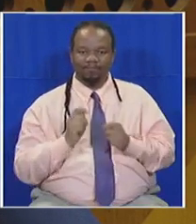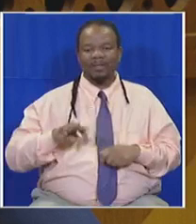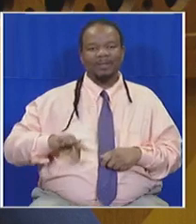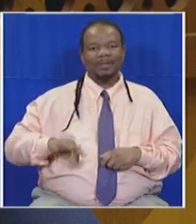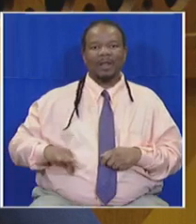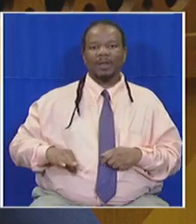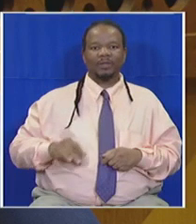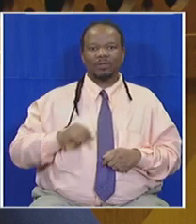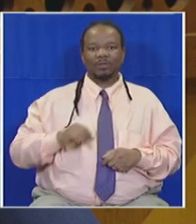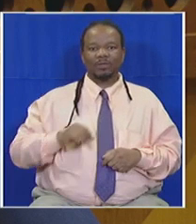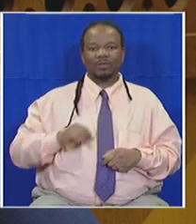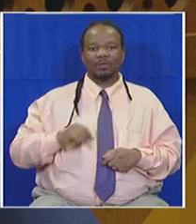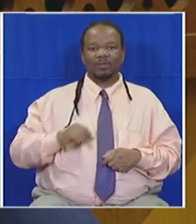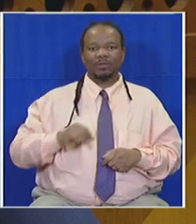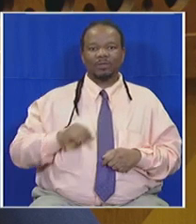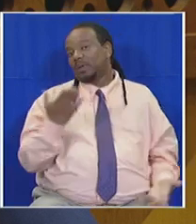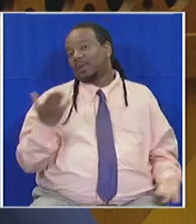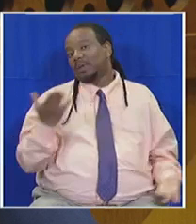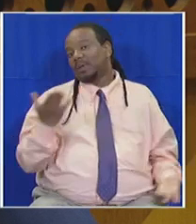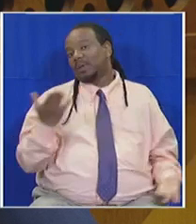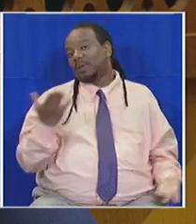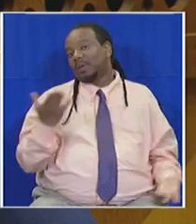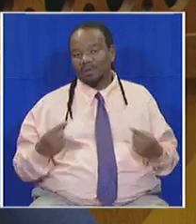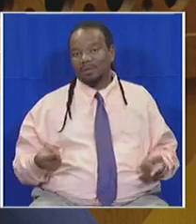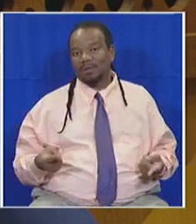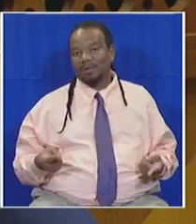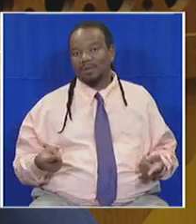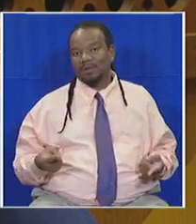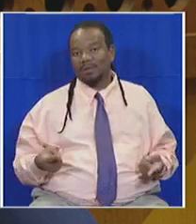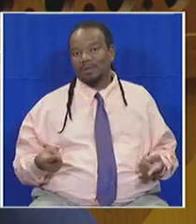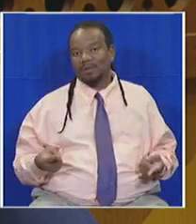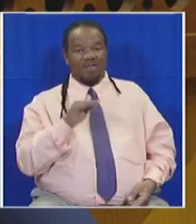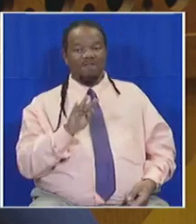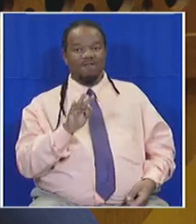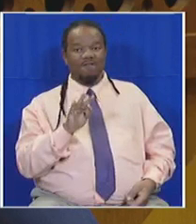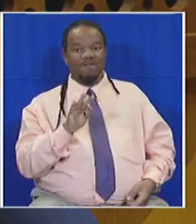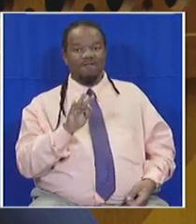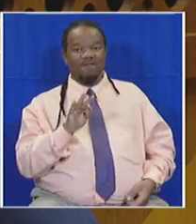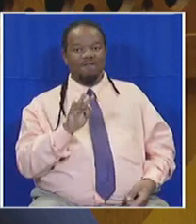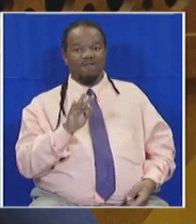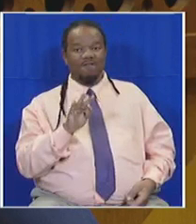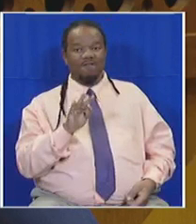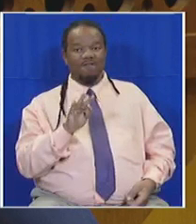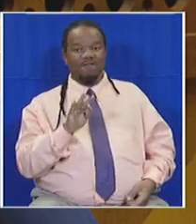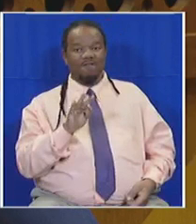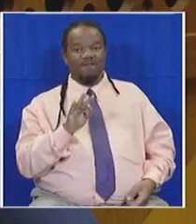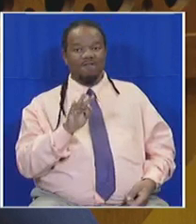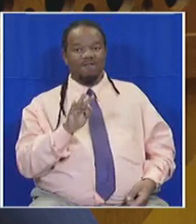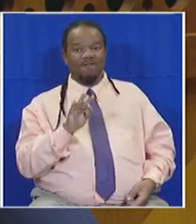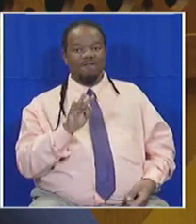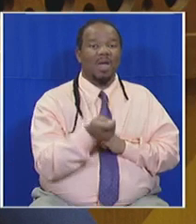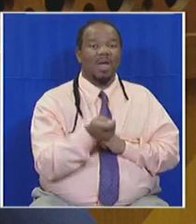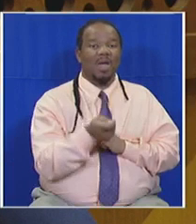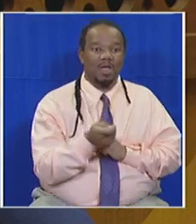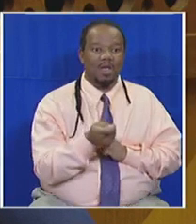hulle mense betaal of hulle werknemers, dan trek hulle nie die belasting af nie, hulle trek nie die geld af van hulle pensioene nie, of